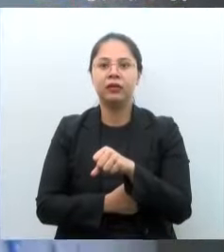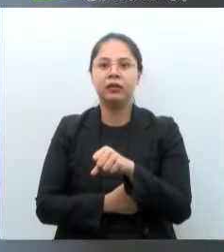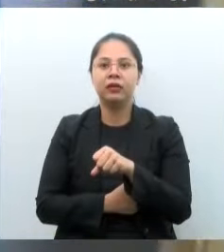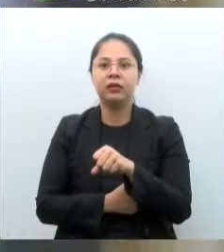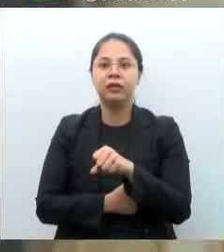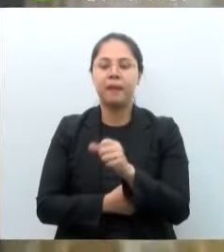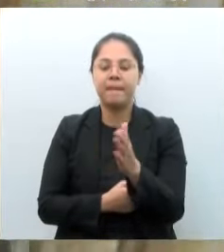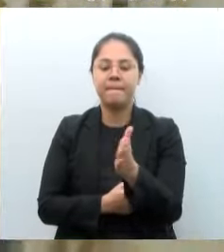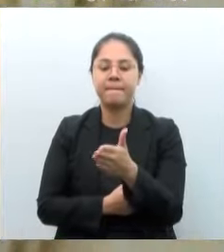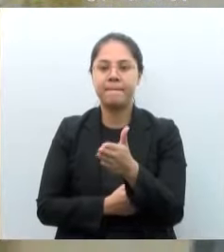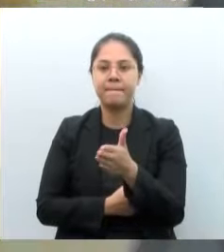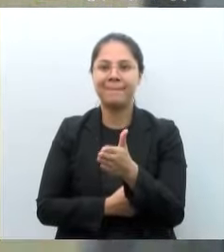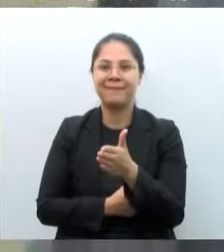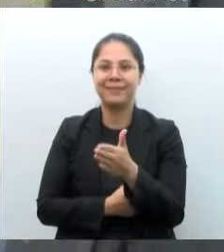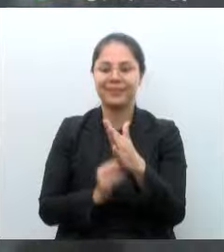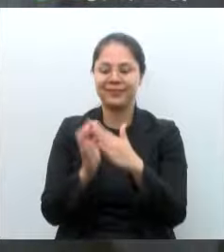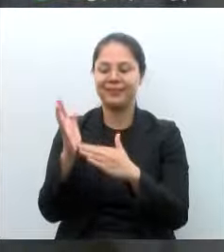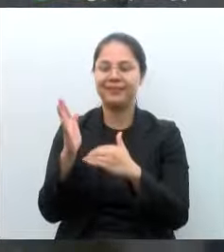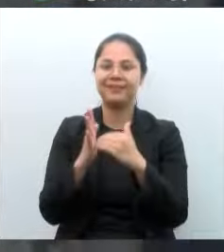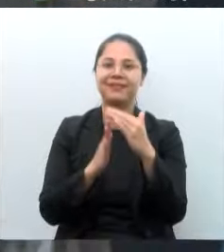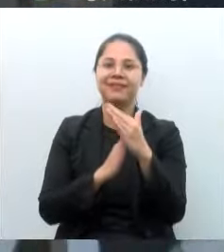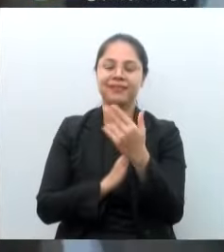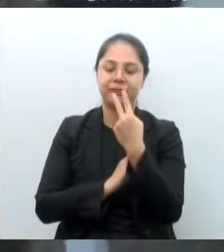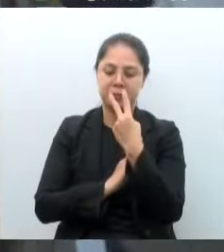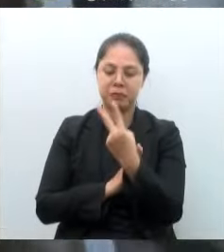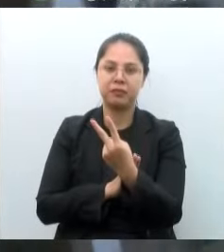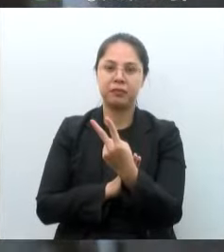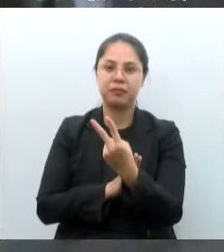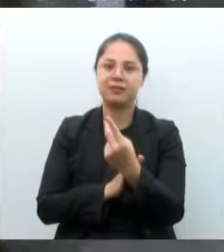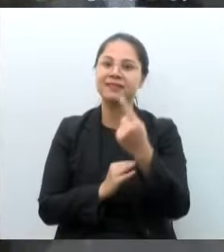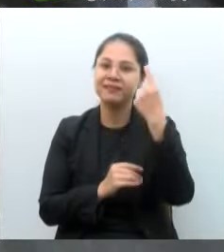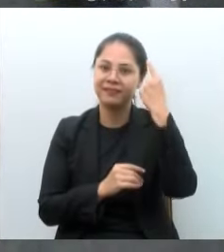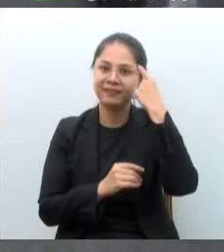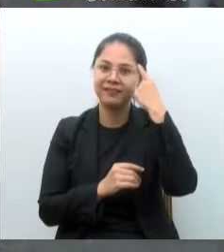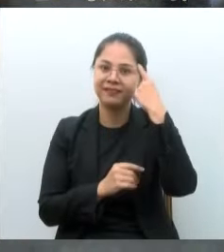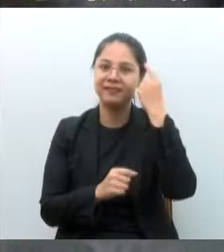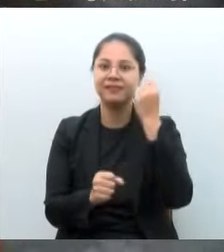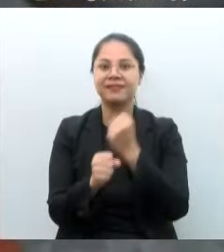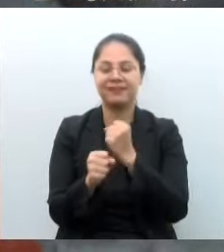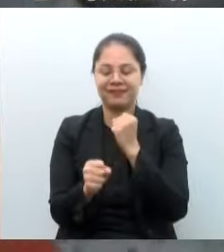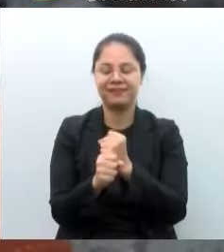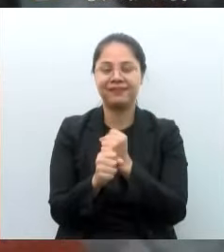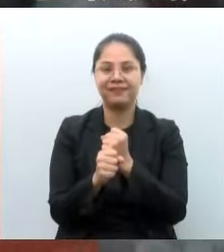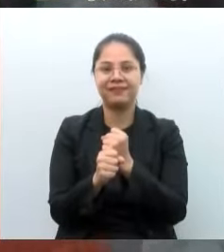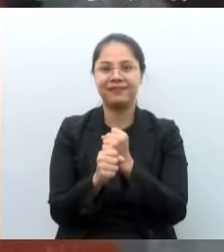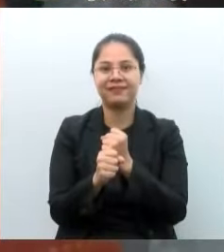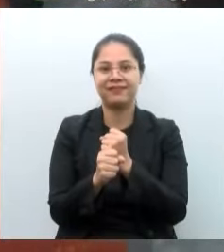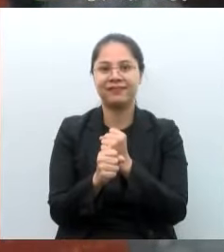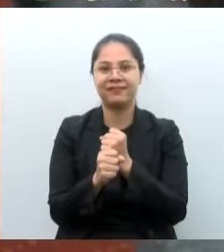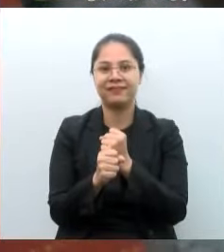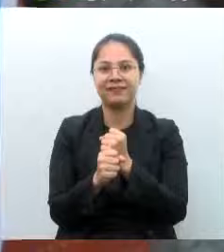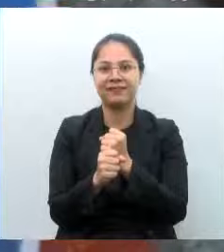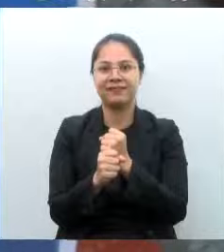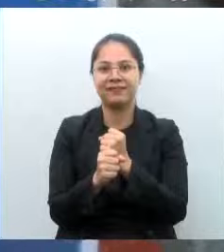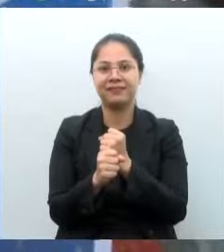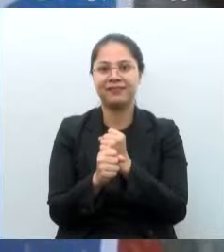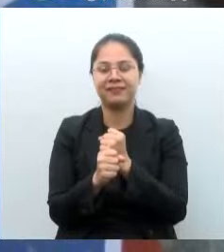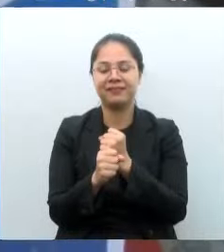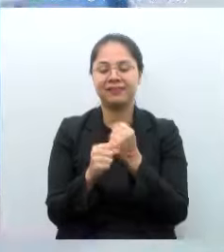ประกัดแล้วมันเกิดสีก็เลยไปคิดค้นต่อว่าจะทำอะไรกับ